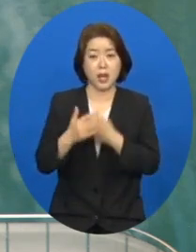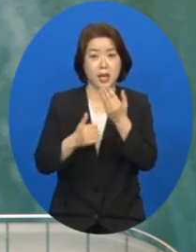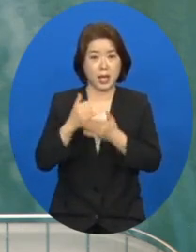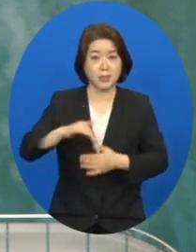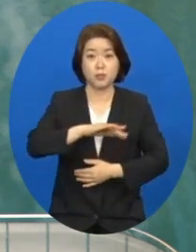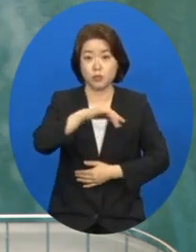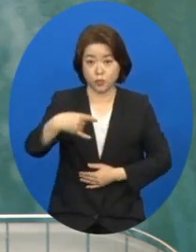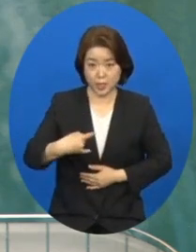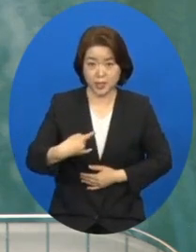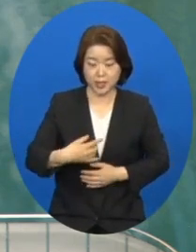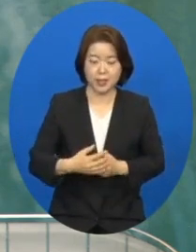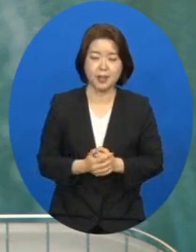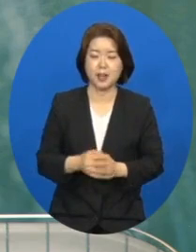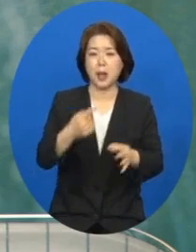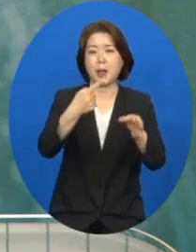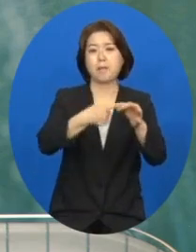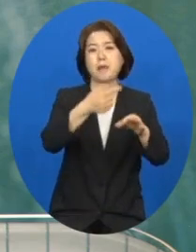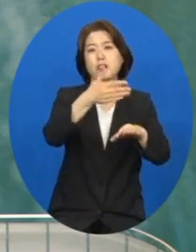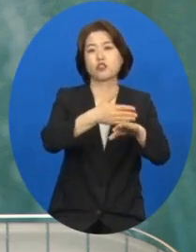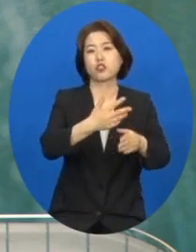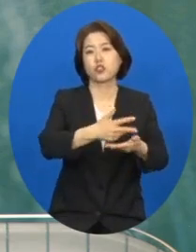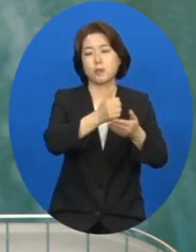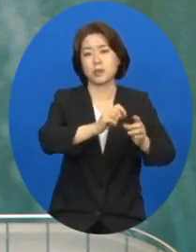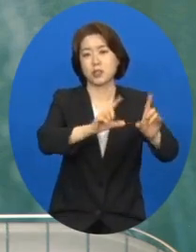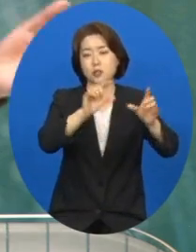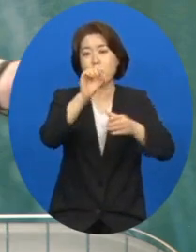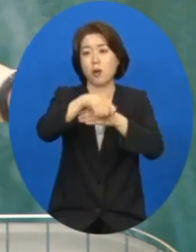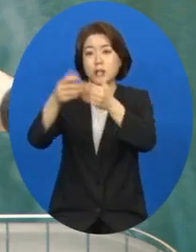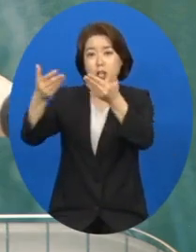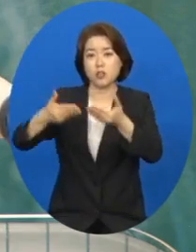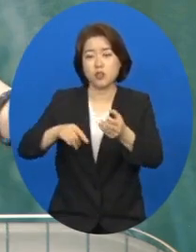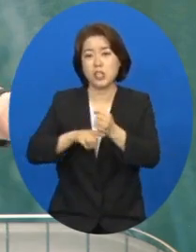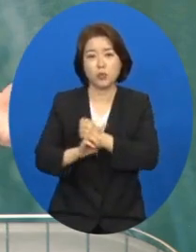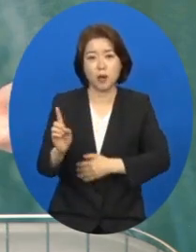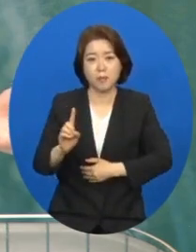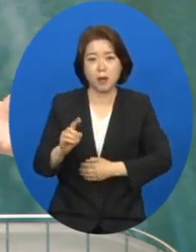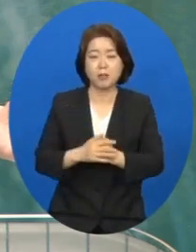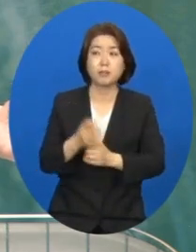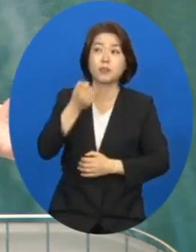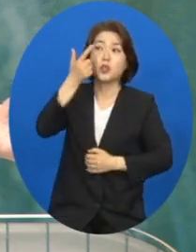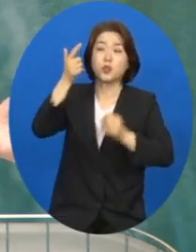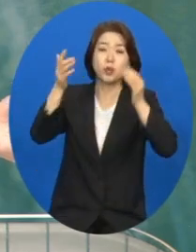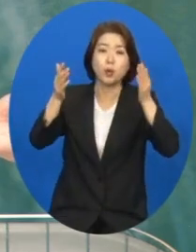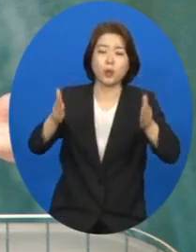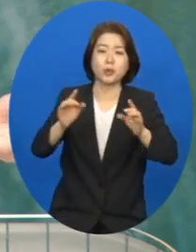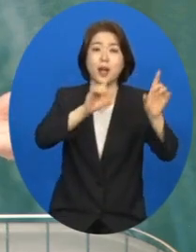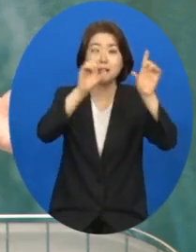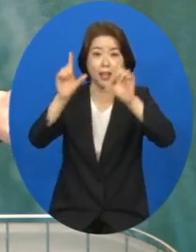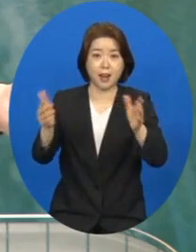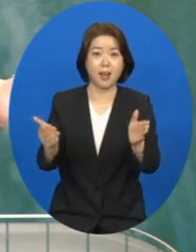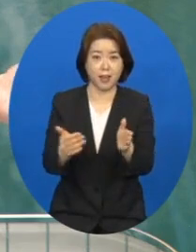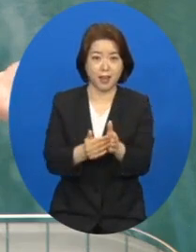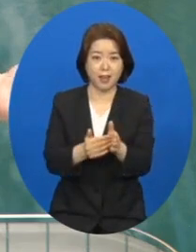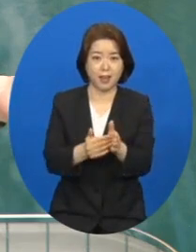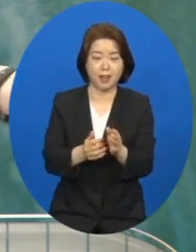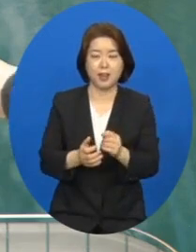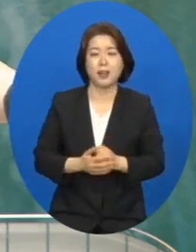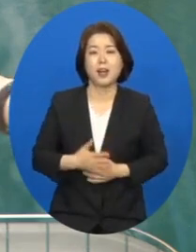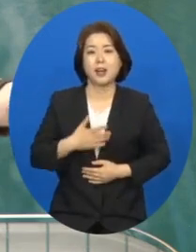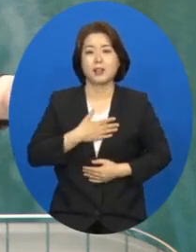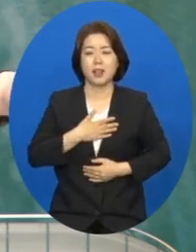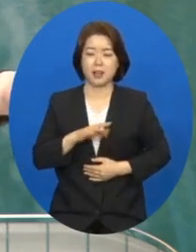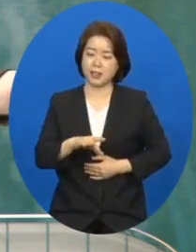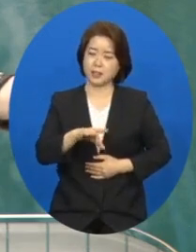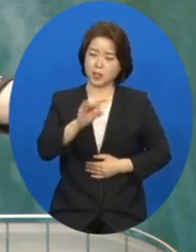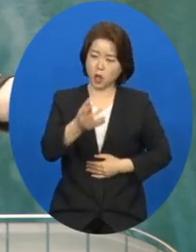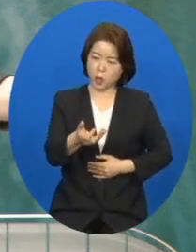우리에게 맥주 감사주의를 주신 이유는 우리가 지난 6개월을 살았습니다. 내가 첫